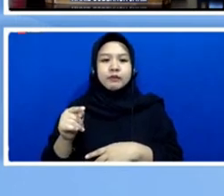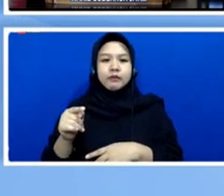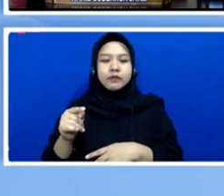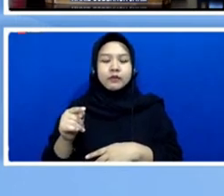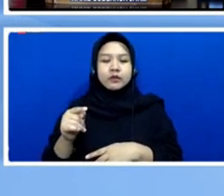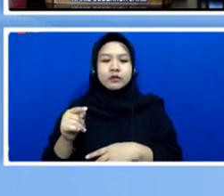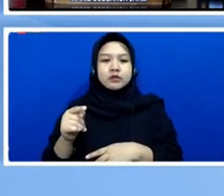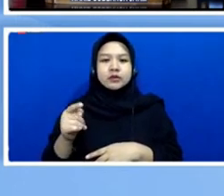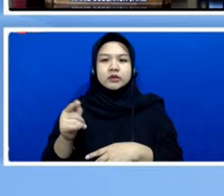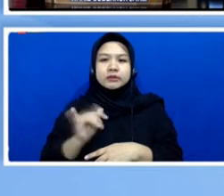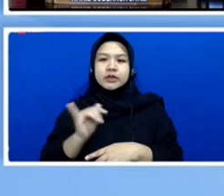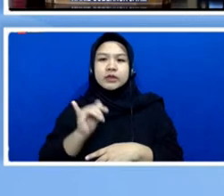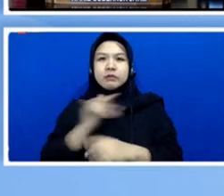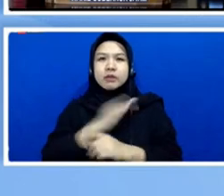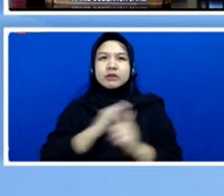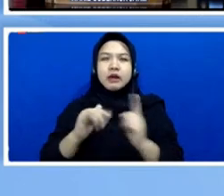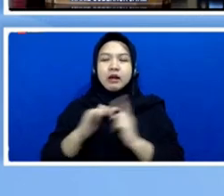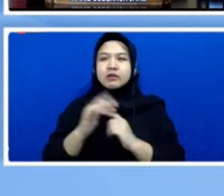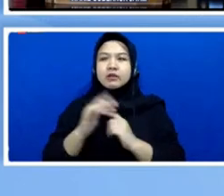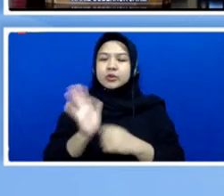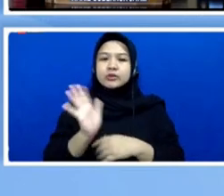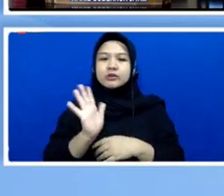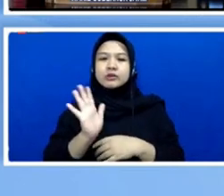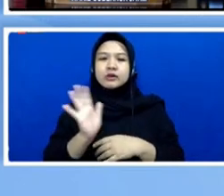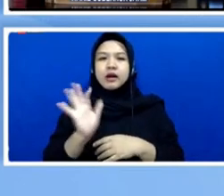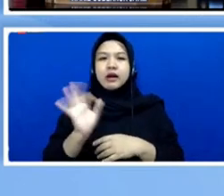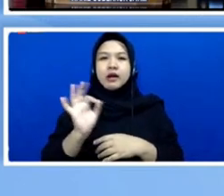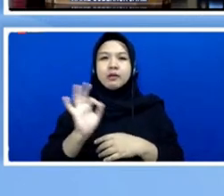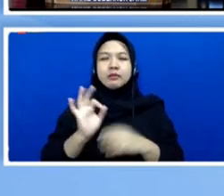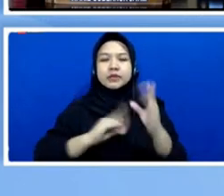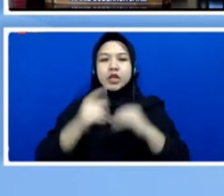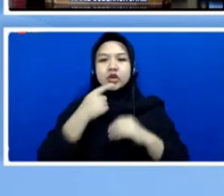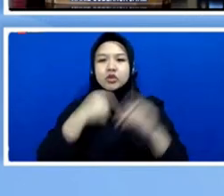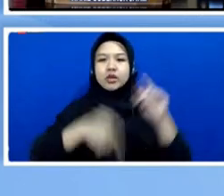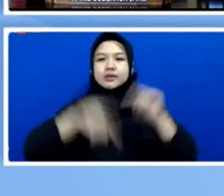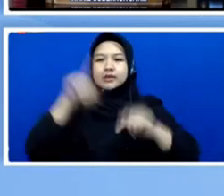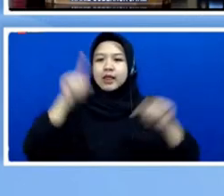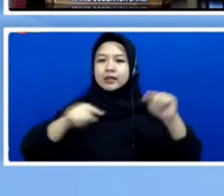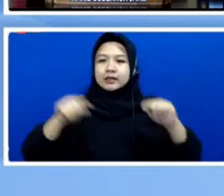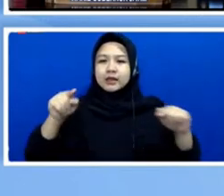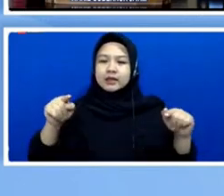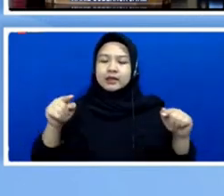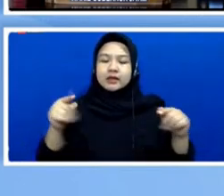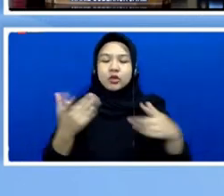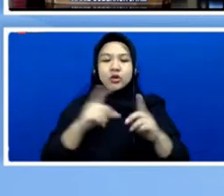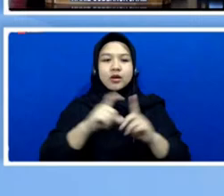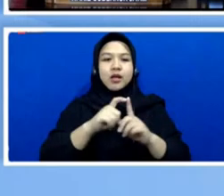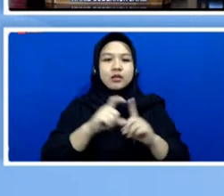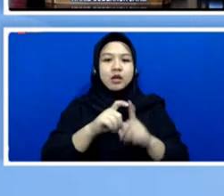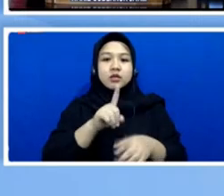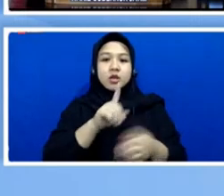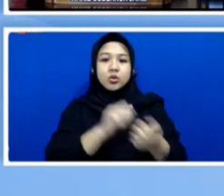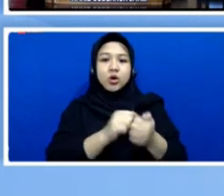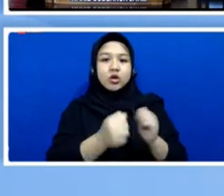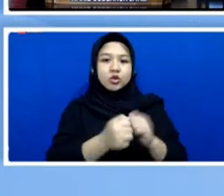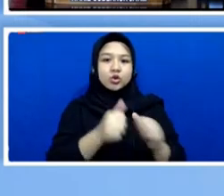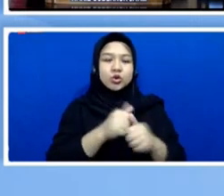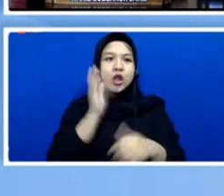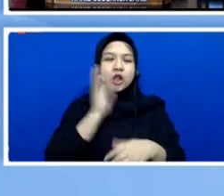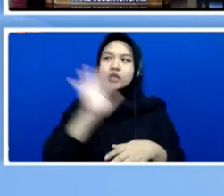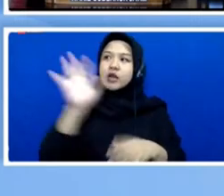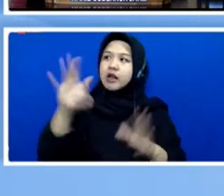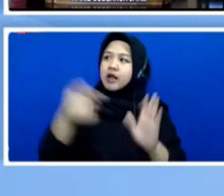dijadikan biasa. Masyarakat kan tidak bicara dengan statistik ya. Jadi statistik yang jadi satu kasus saja dijadikan alasan, nah ini